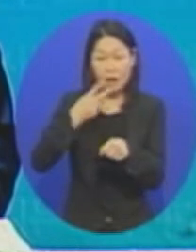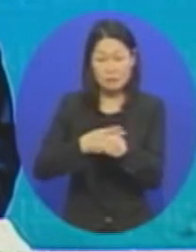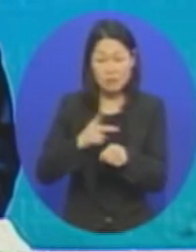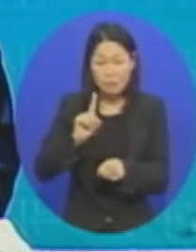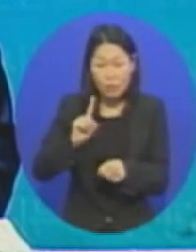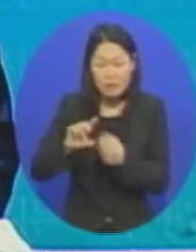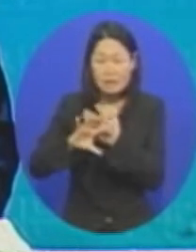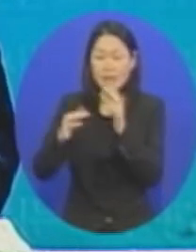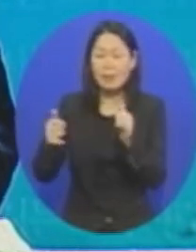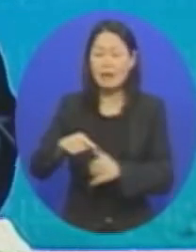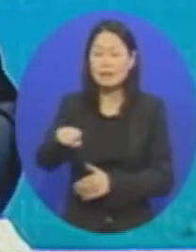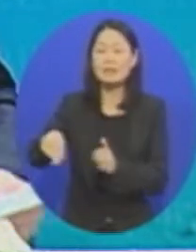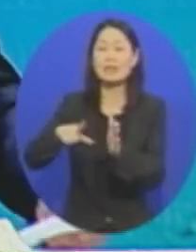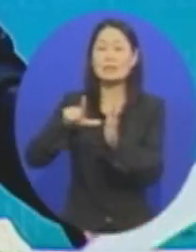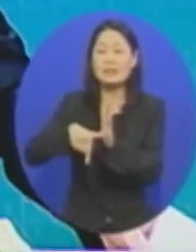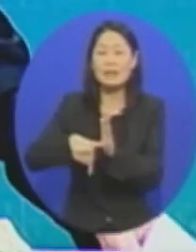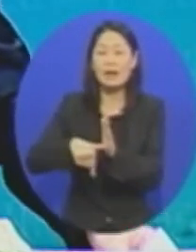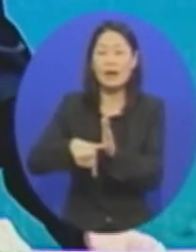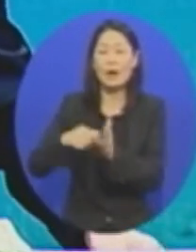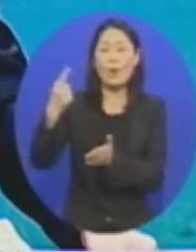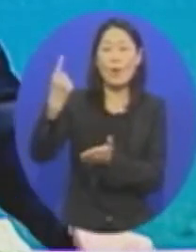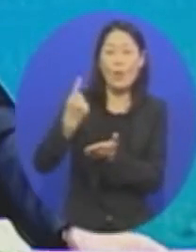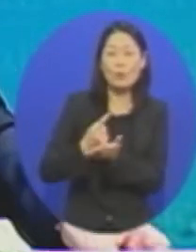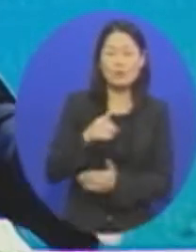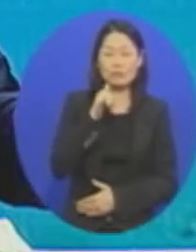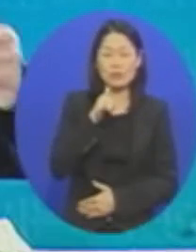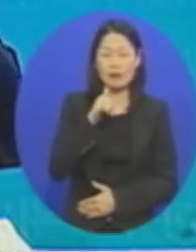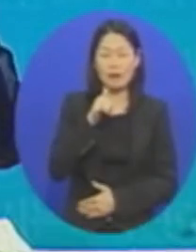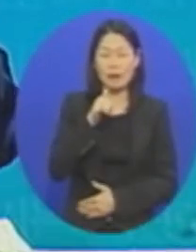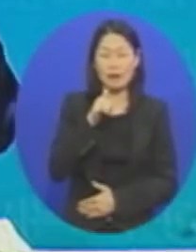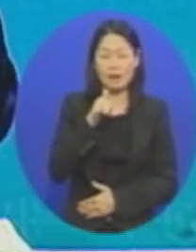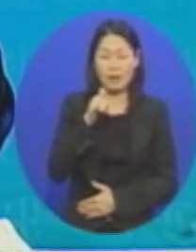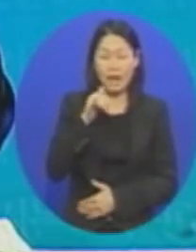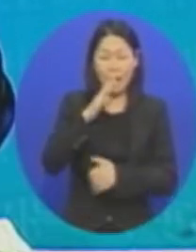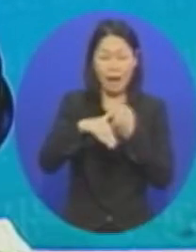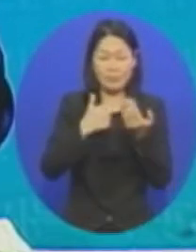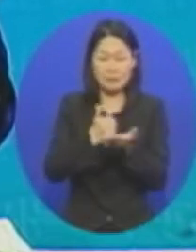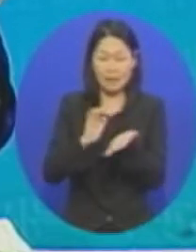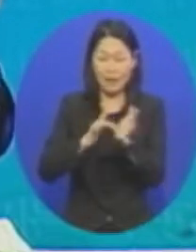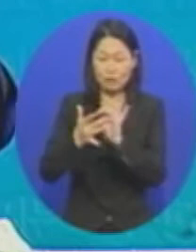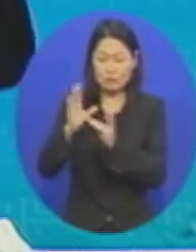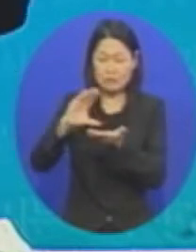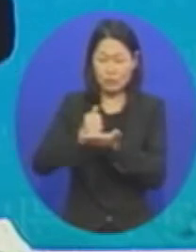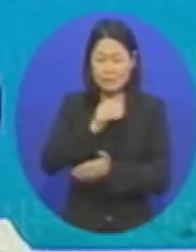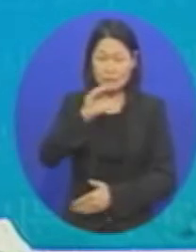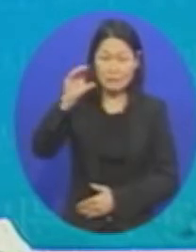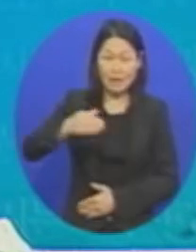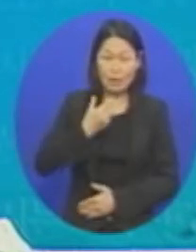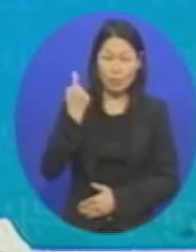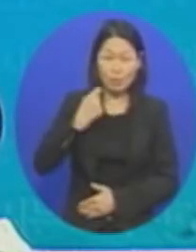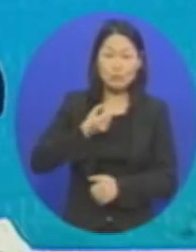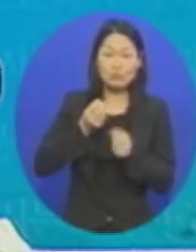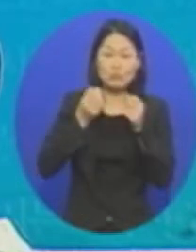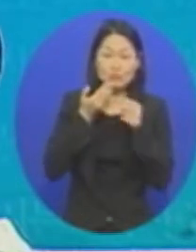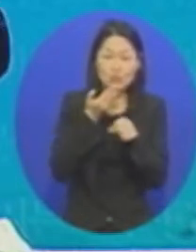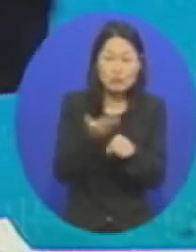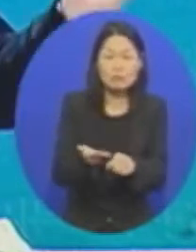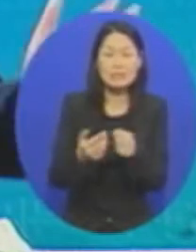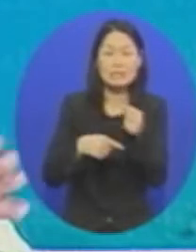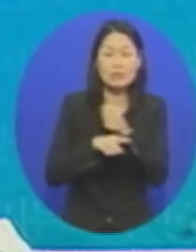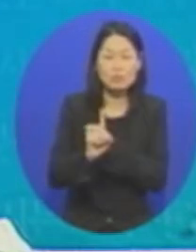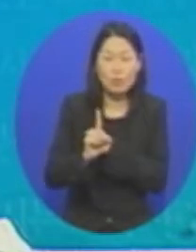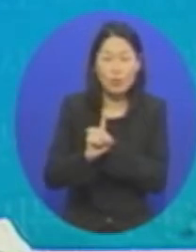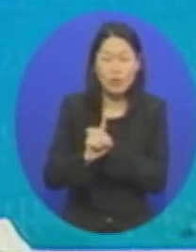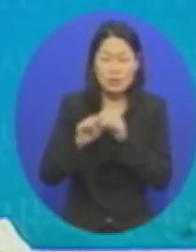오는구나 하나님께서 예수 그리스도의 십자가 복음을 주신 것은 이제부터는 유대인 이방인 이제